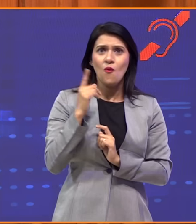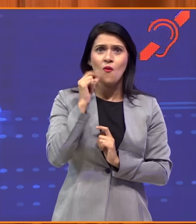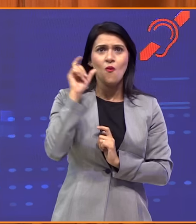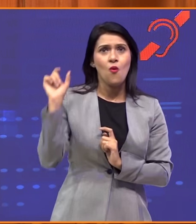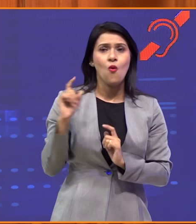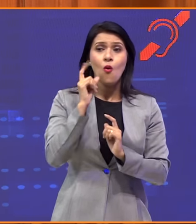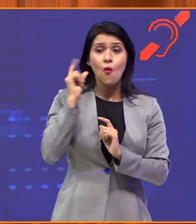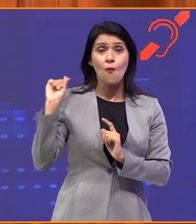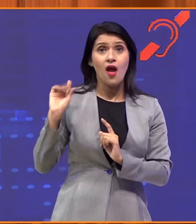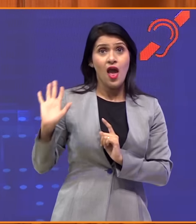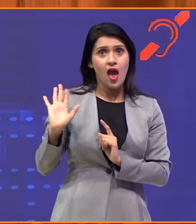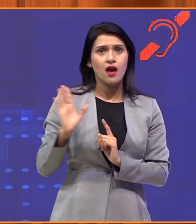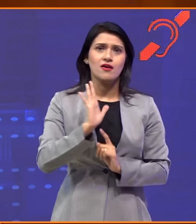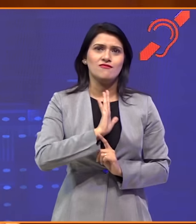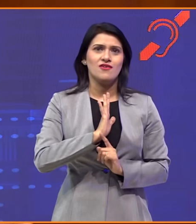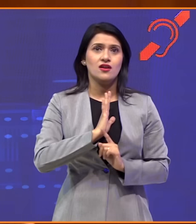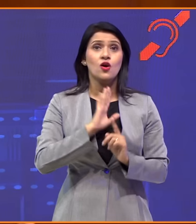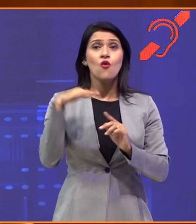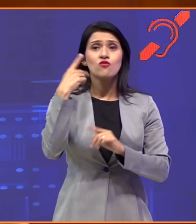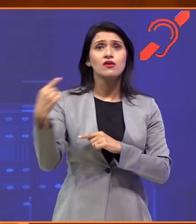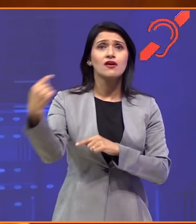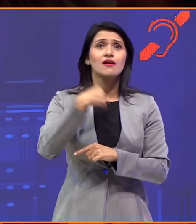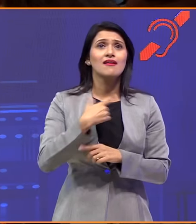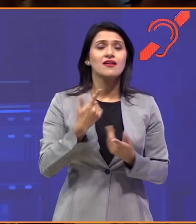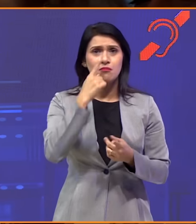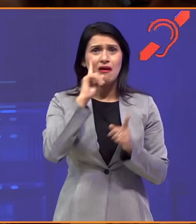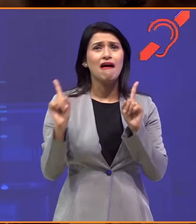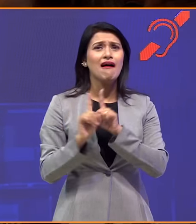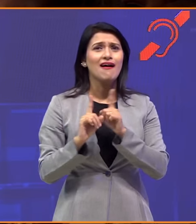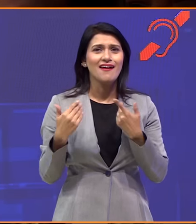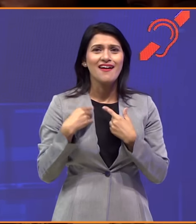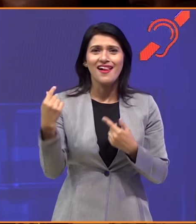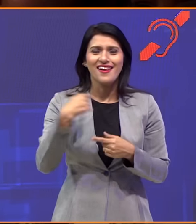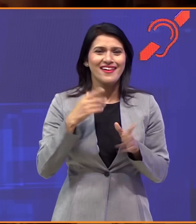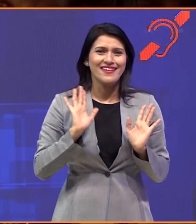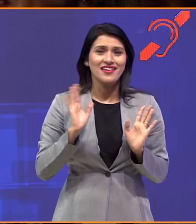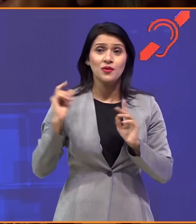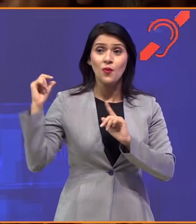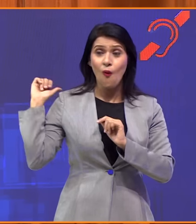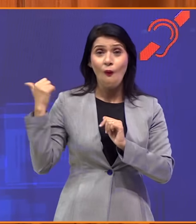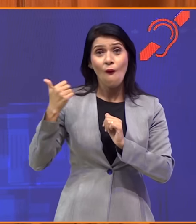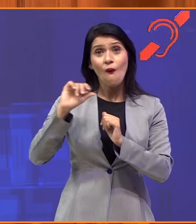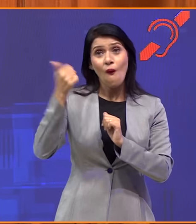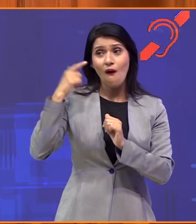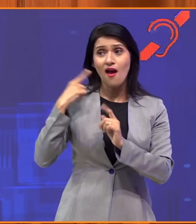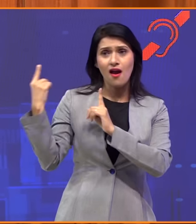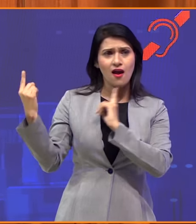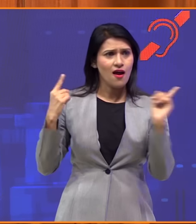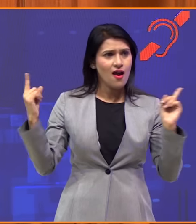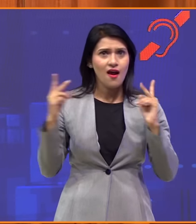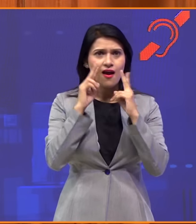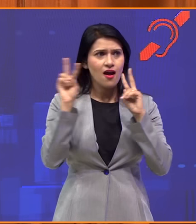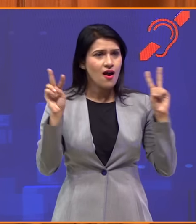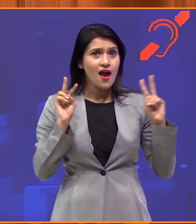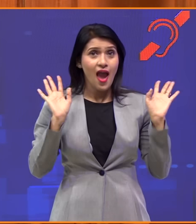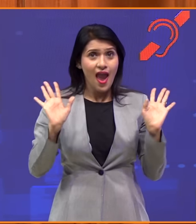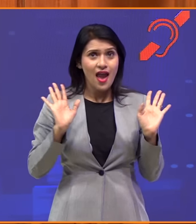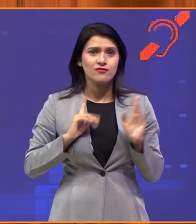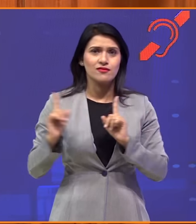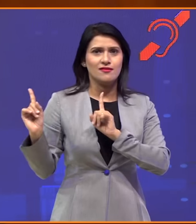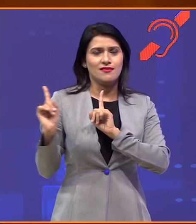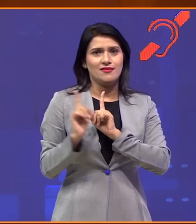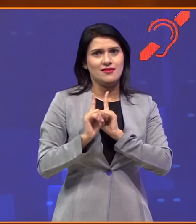जरूर होना चाहिए नहीं तो पता चले किय इल्जाम लगा दे पीछे कोई होना चाहिए आसपास में दिखना चाहिए